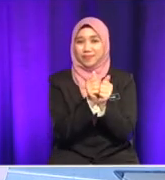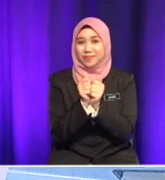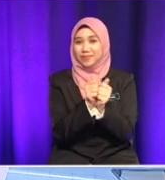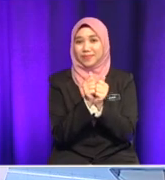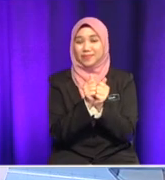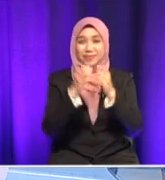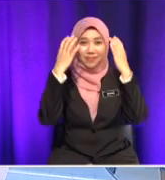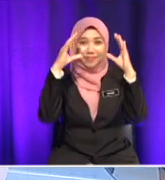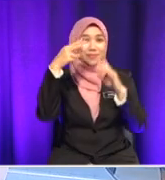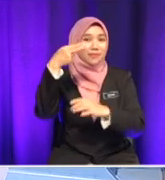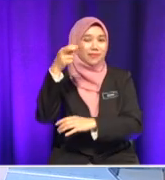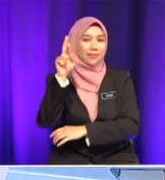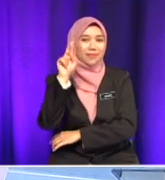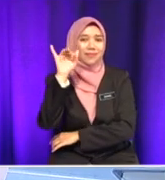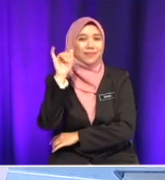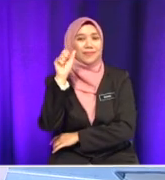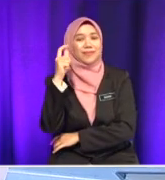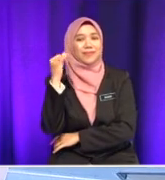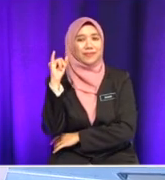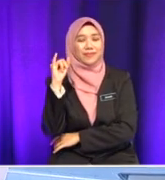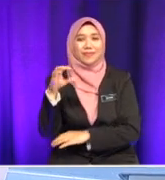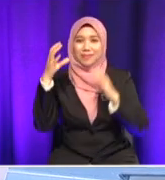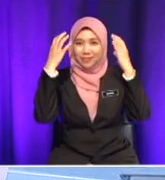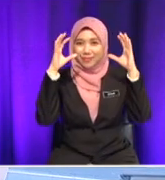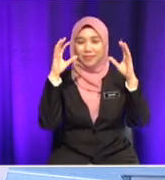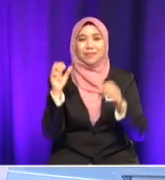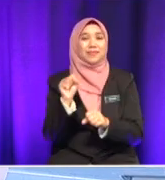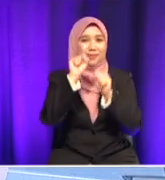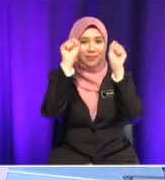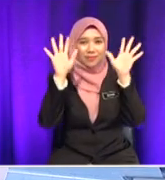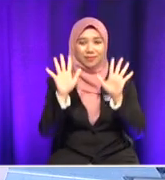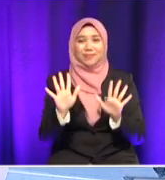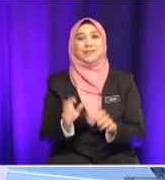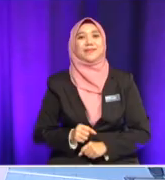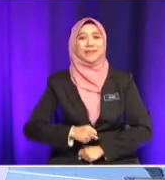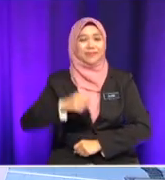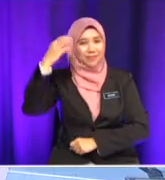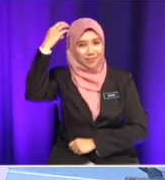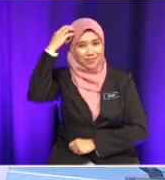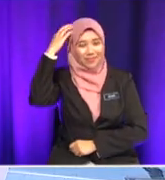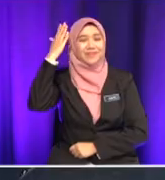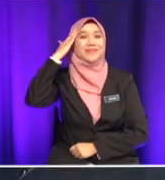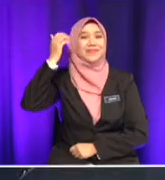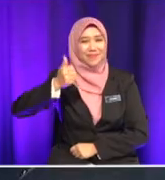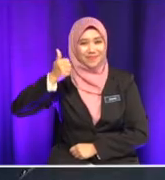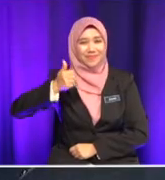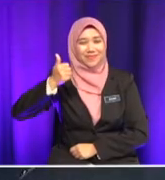Nurhayati Mak zinc dari SQ section 18 sah alam selango Hai see you Yeti assalamualaikum